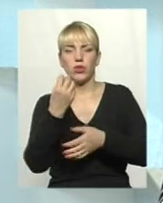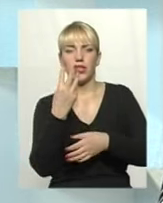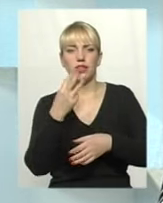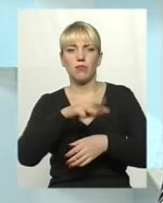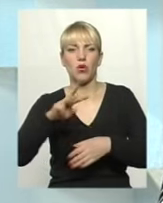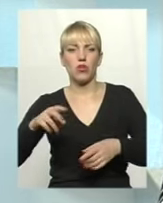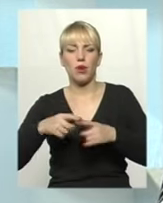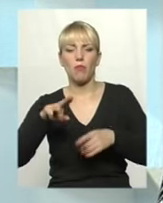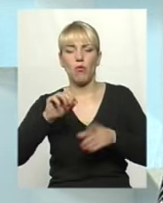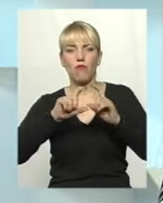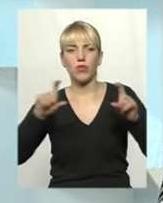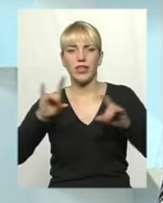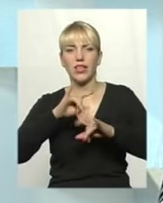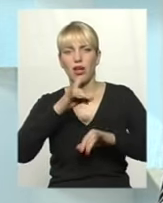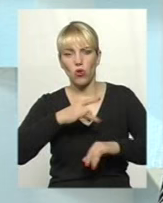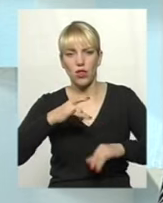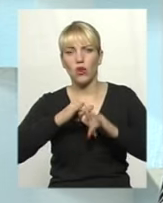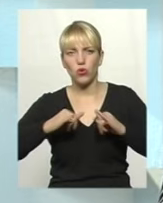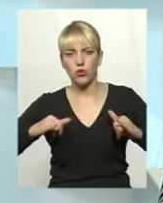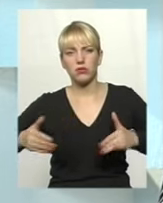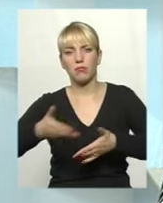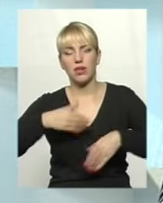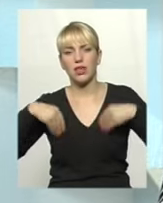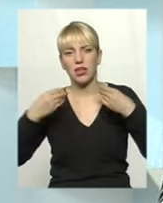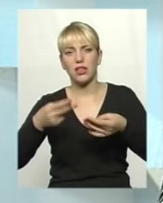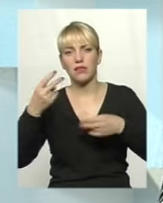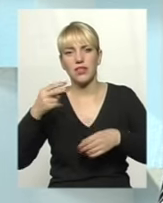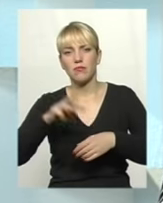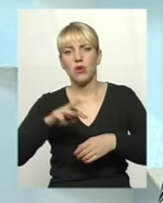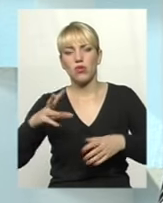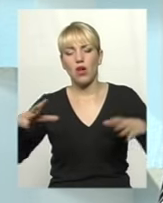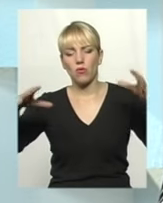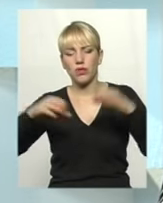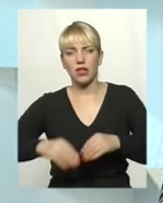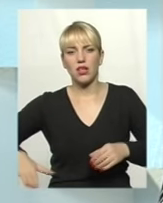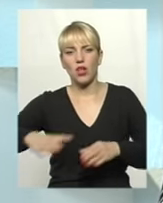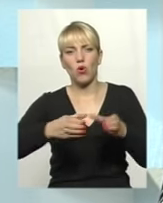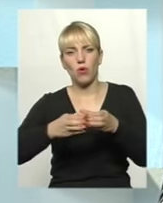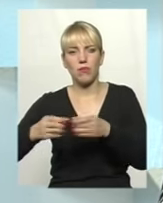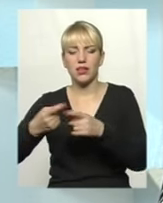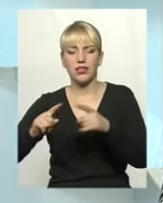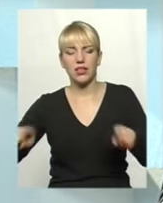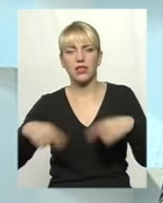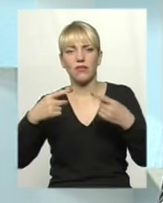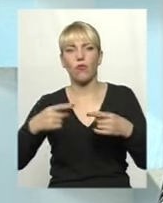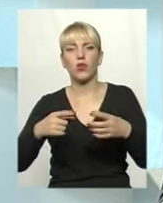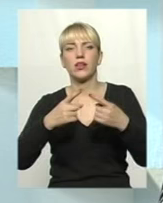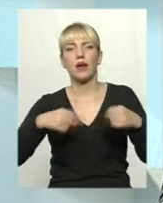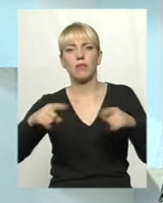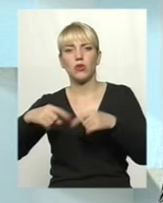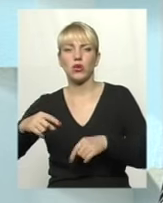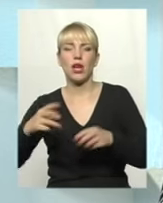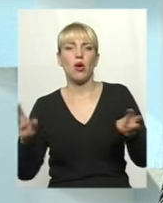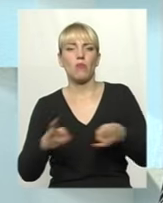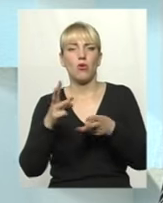фонду регіонального розвитку ми надали 20 мільйонів на об'єднані громади. Це і на створення підрозділів пожежної охорони,